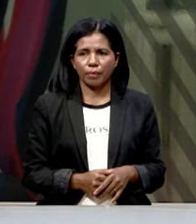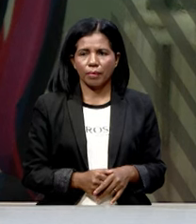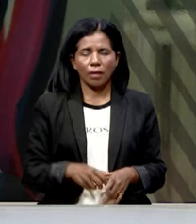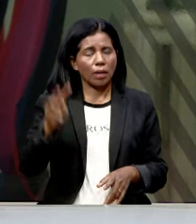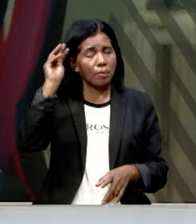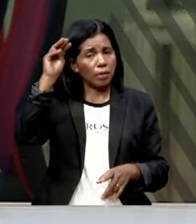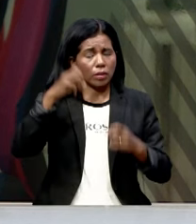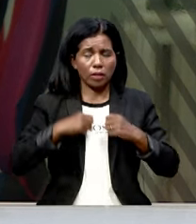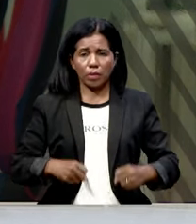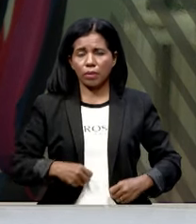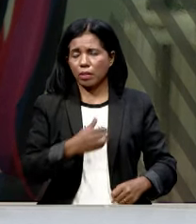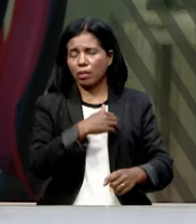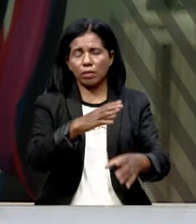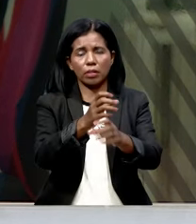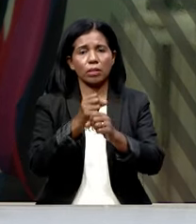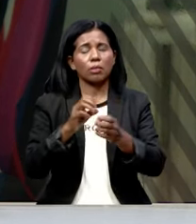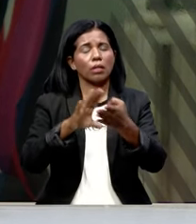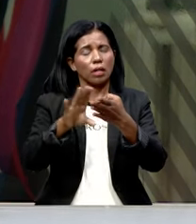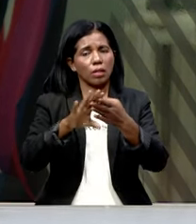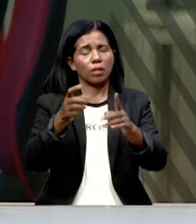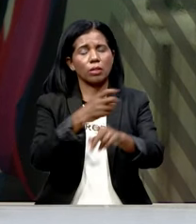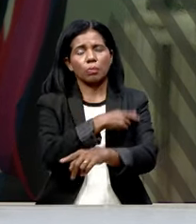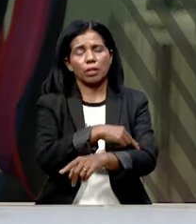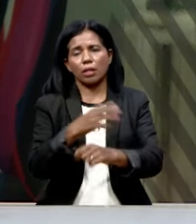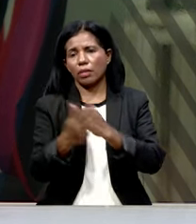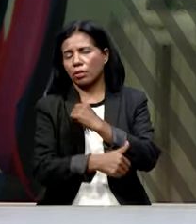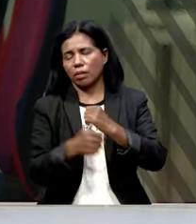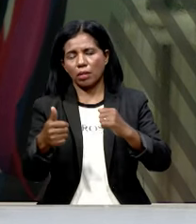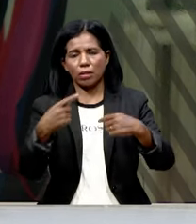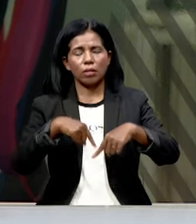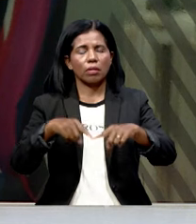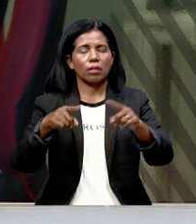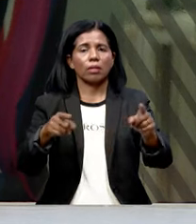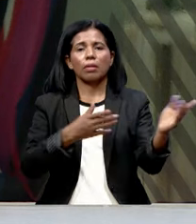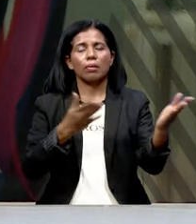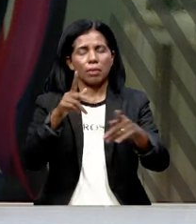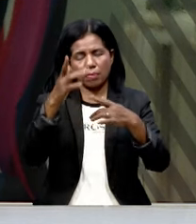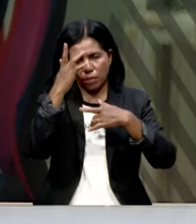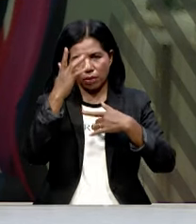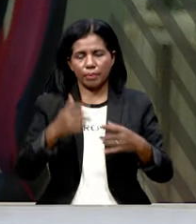Ministerio de Saúde sigue sin carta oficial del Hospital Rey Lior con abato haruca fila paciente.